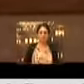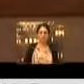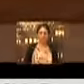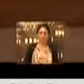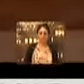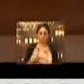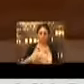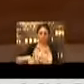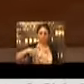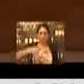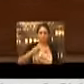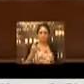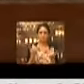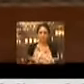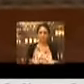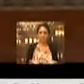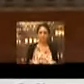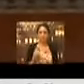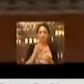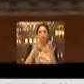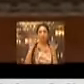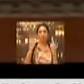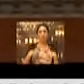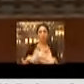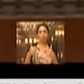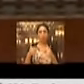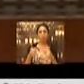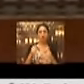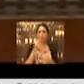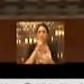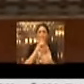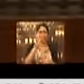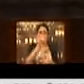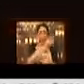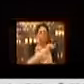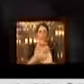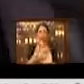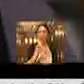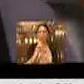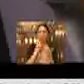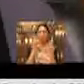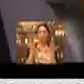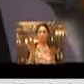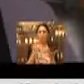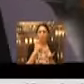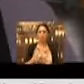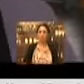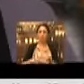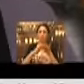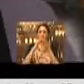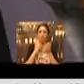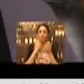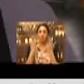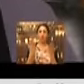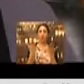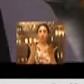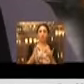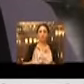ان احنا نعمل حاجه زي كده. يعني يا رب عافيها وشفيها وما توريه لحد يعني، وبتمنى من ربنا يا رب يا